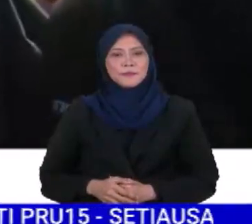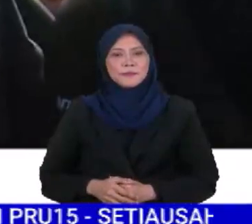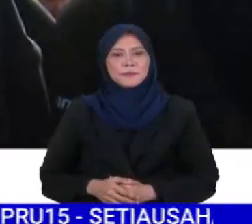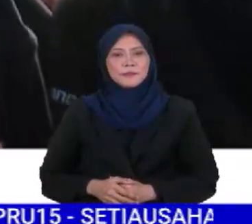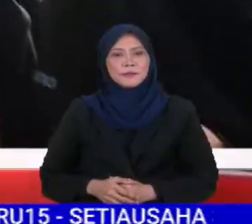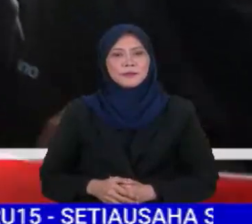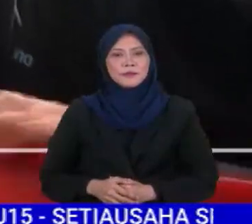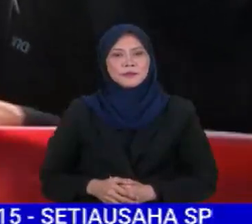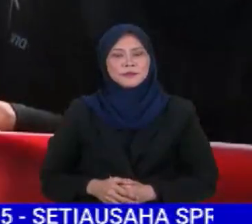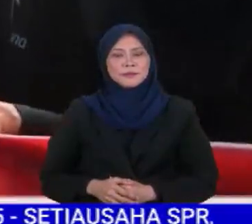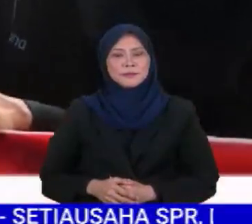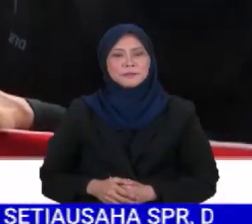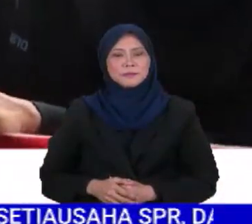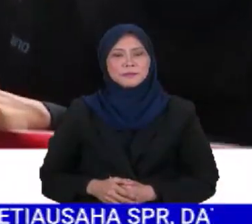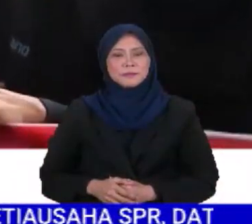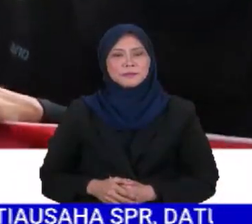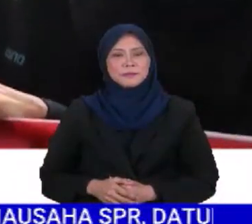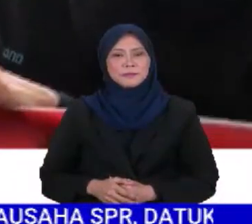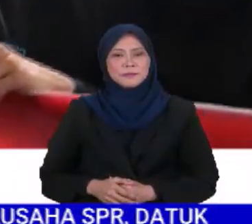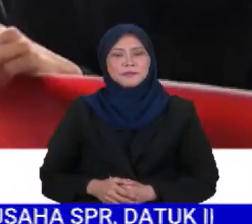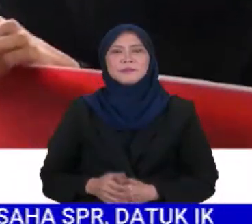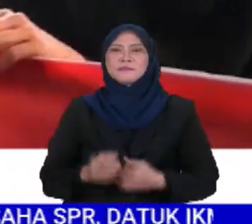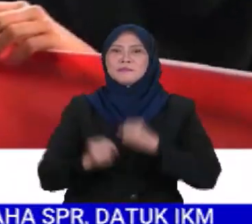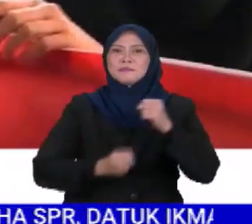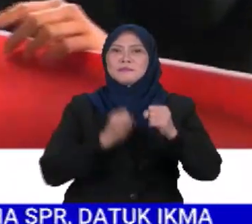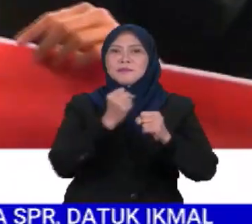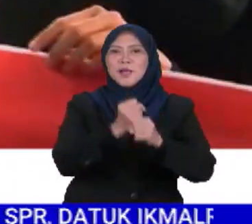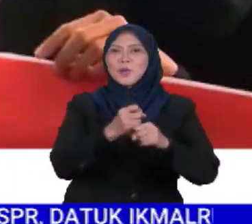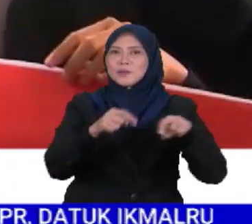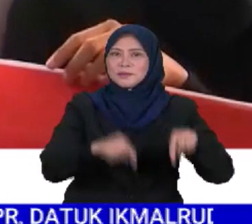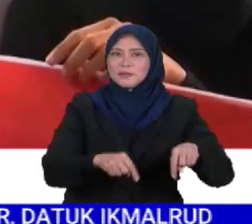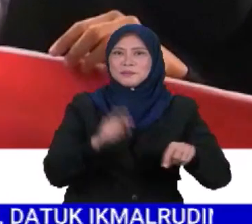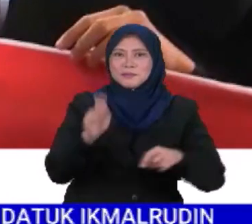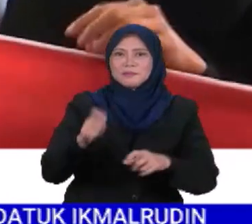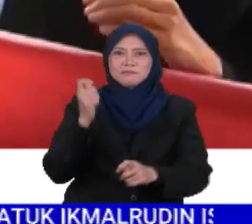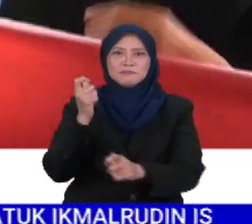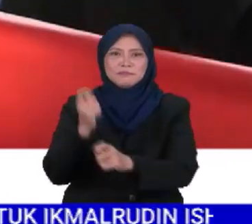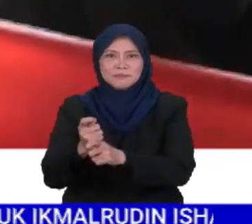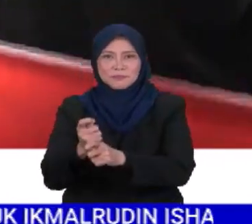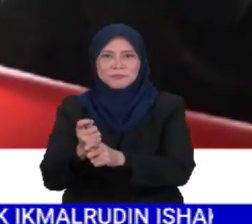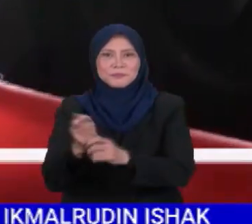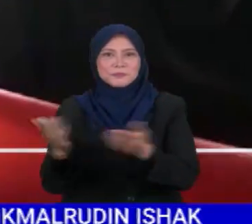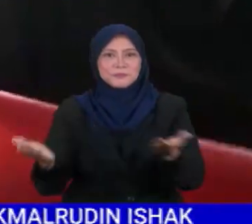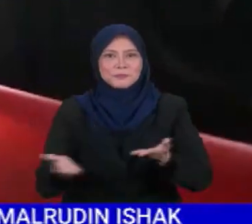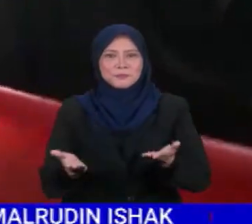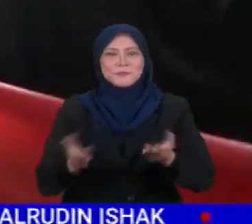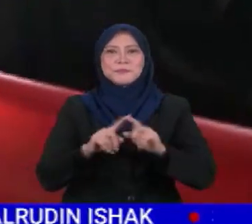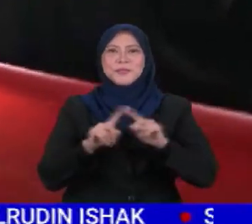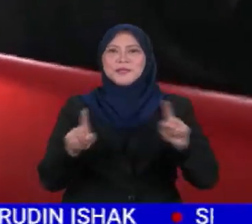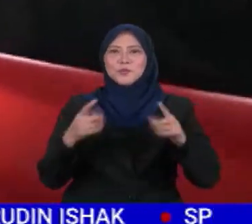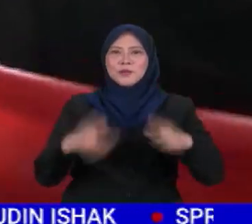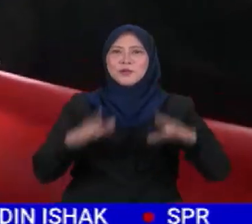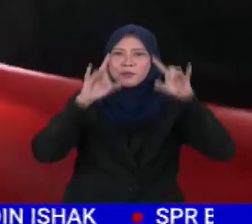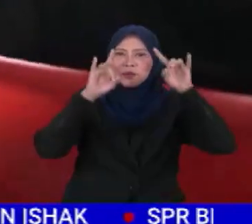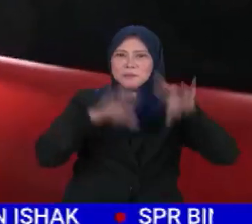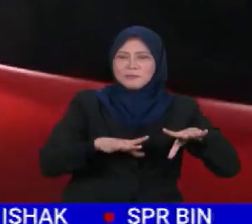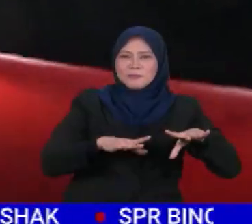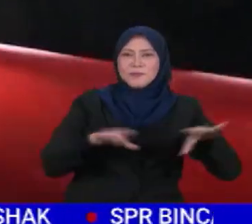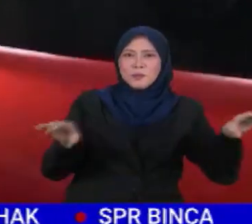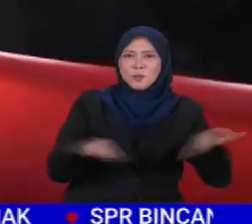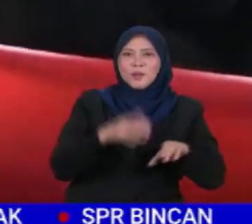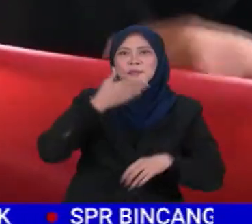Tahun ni pun memang ingat nak kekalkan jugalah untuk jersi ni. Tapi yalah, memang dah cuba dah hari ni yang